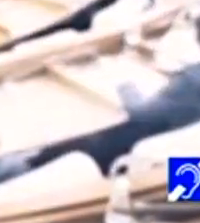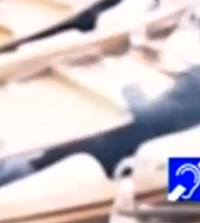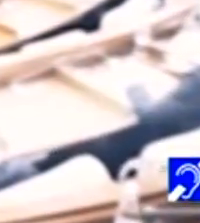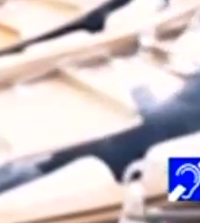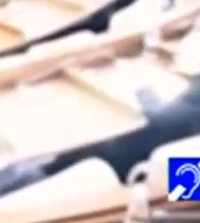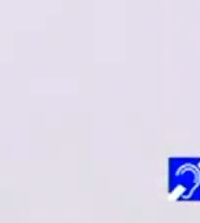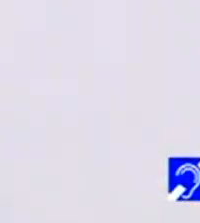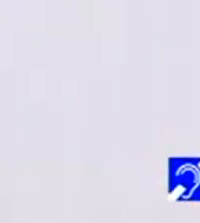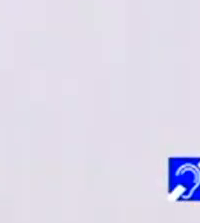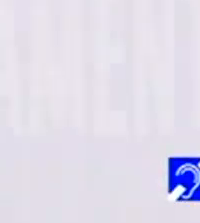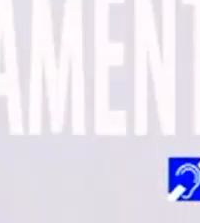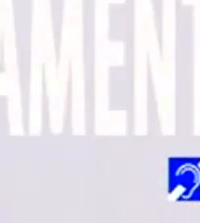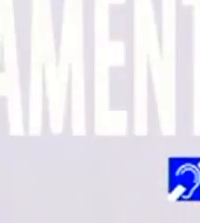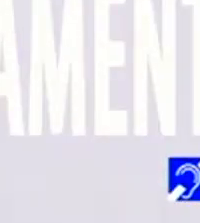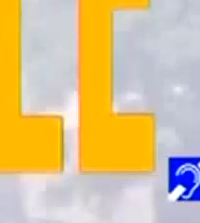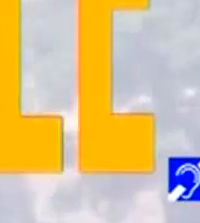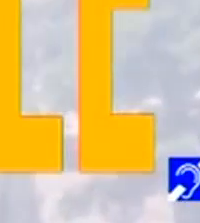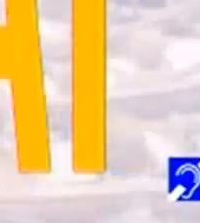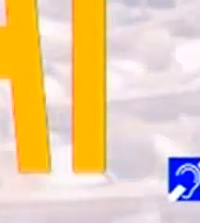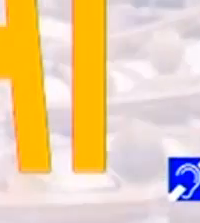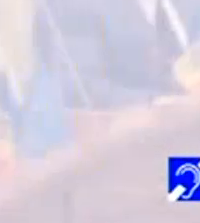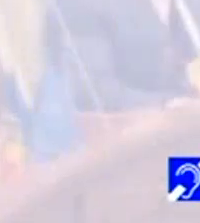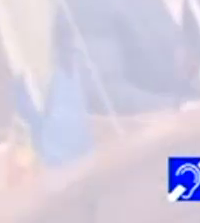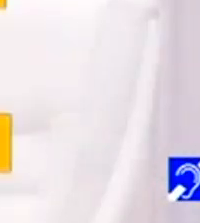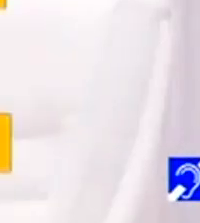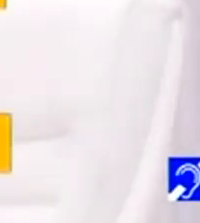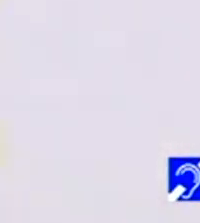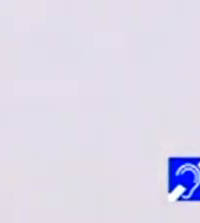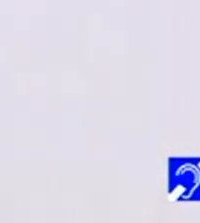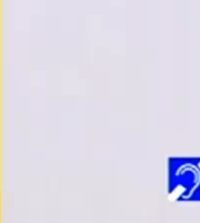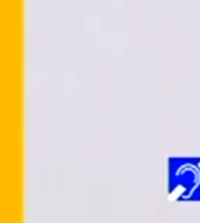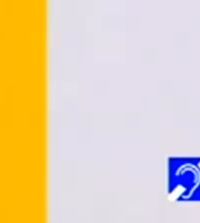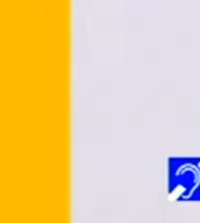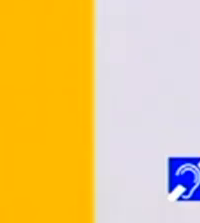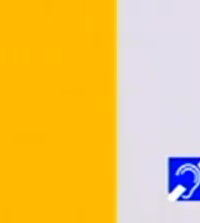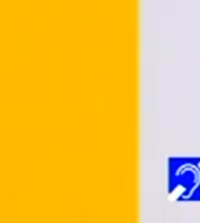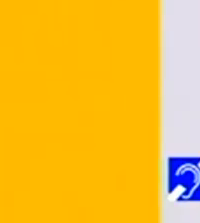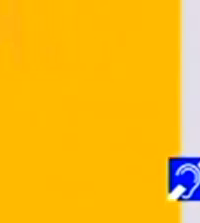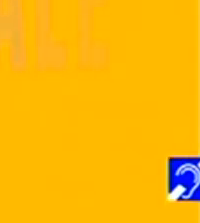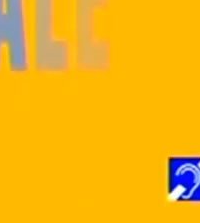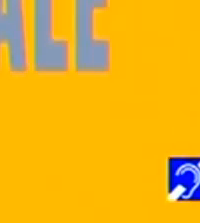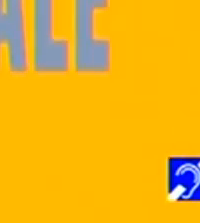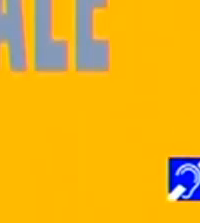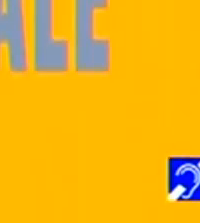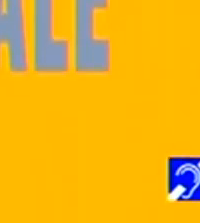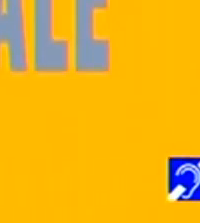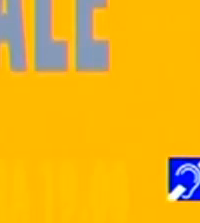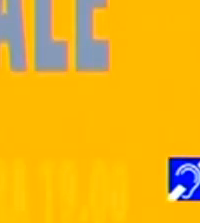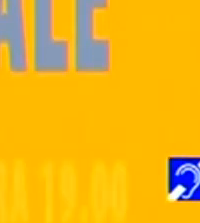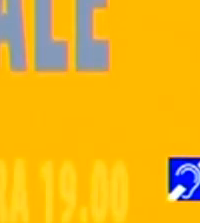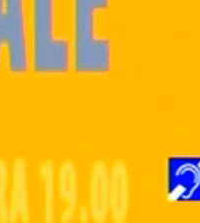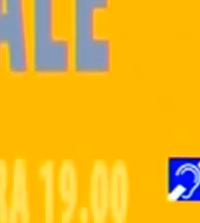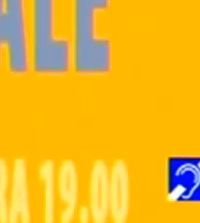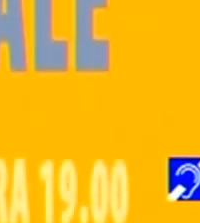cei care vă cer votul pentru a ajunge în Parlament pe locurile de deputat rămase vacante. Fiți așadar cu ochii pe noi, pentru că îi aducem în